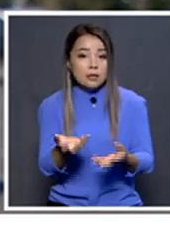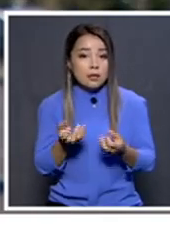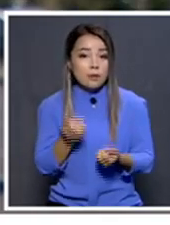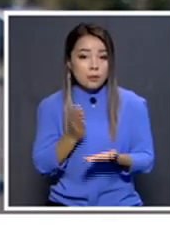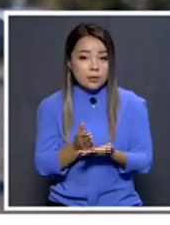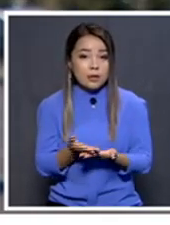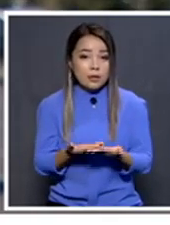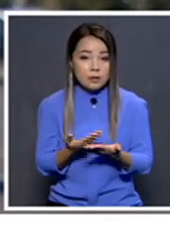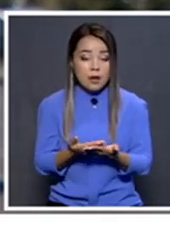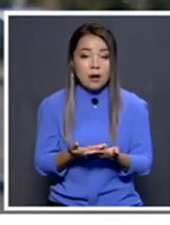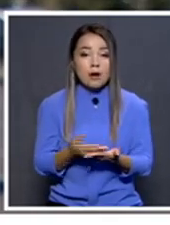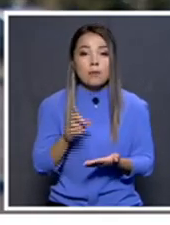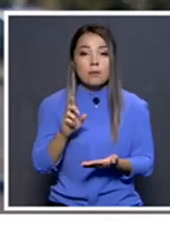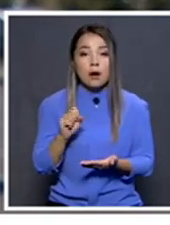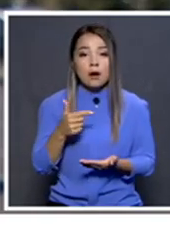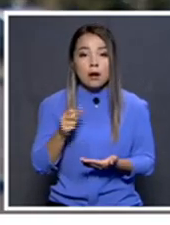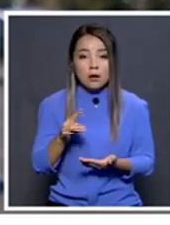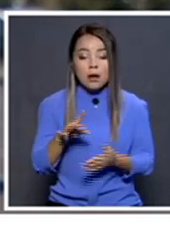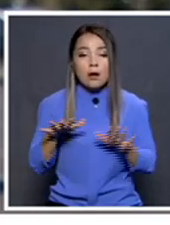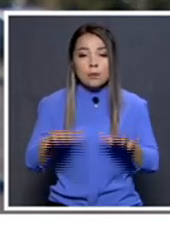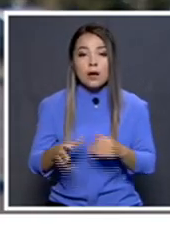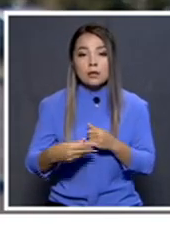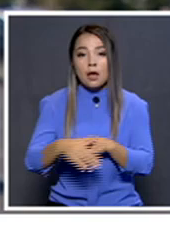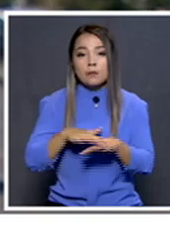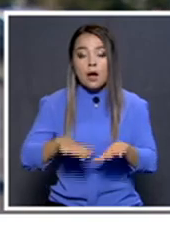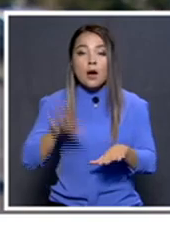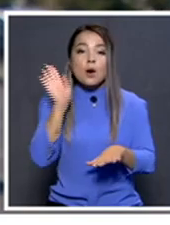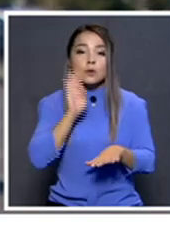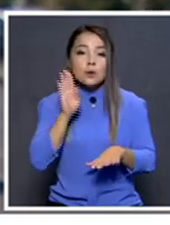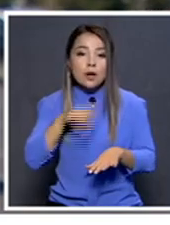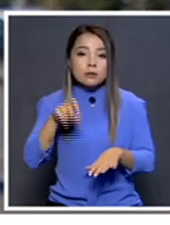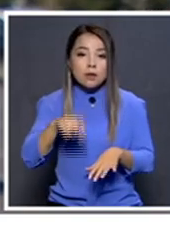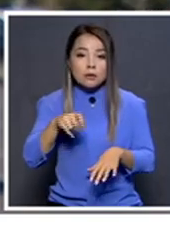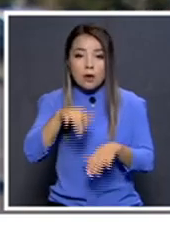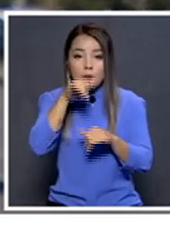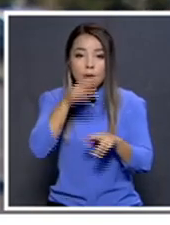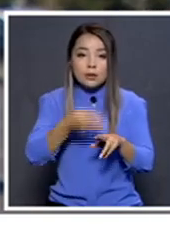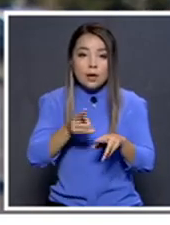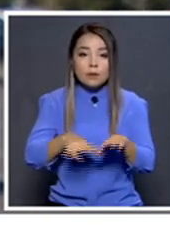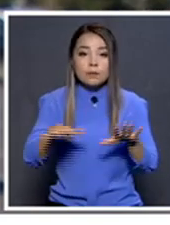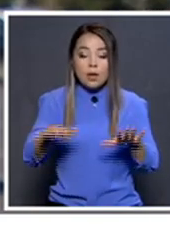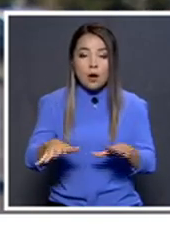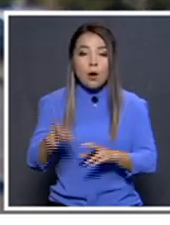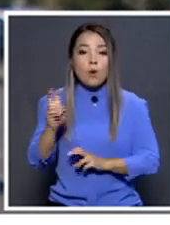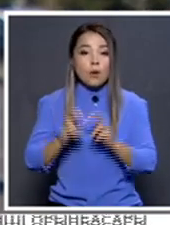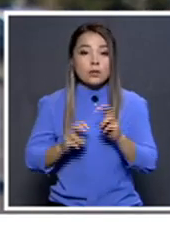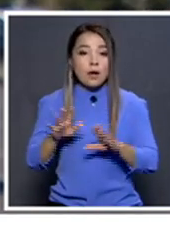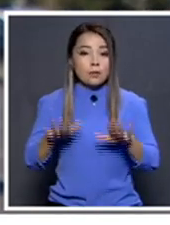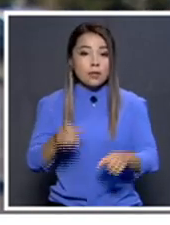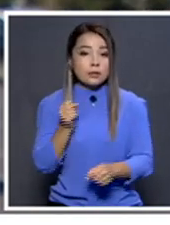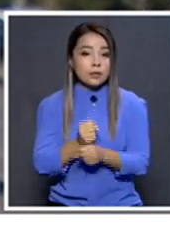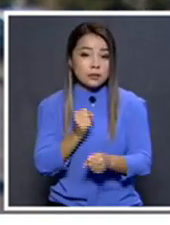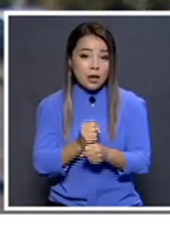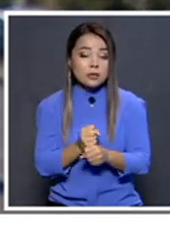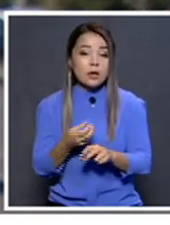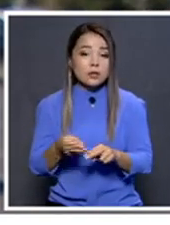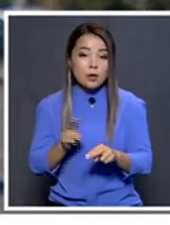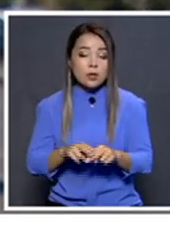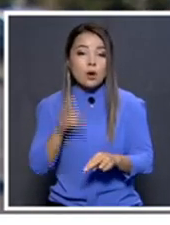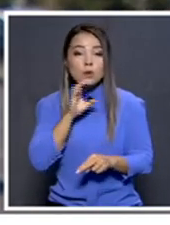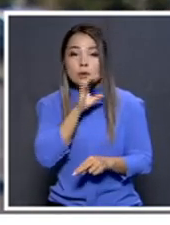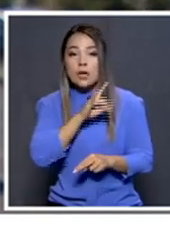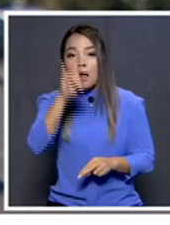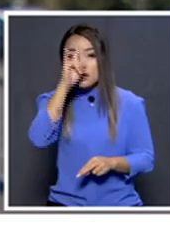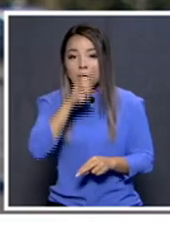Бидайды алатын болсақ, бағарын жемізге, бағарын жерлерде, жана суарылмайтын жерлерде алатын болса өнімді, ол солтүстік Қазақстанда